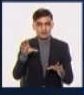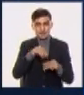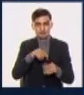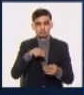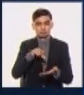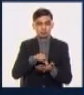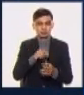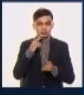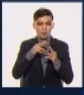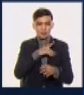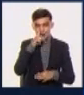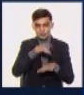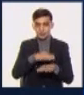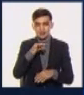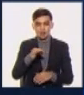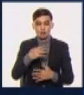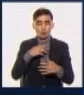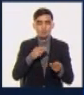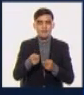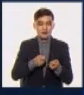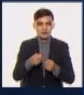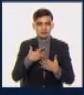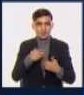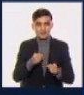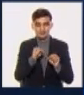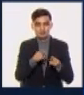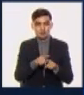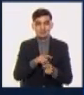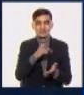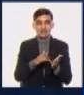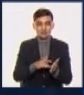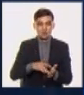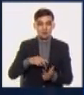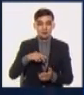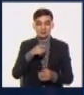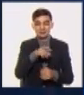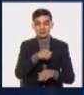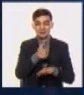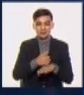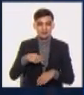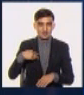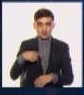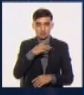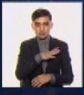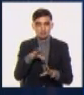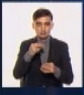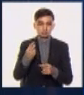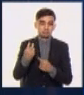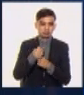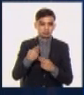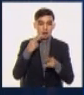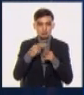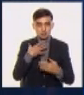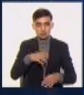в Акимат и Управление здравоохранения. Директор центра при этом уверял, что никто из сотрудников с претензиями к нему не обращался. И все